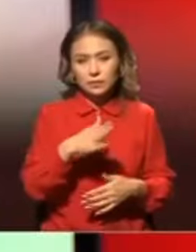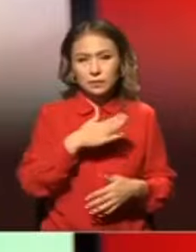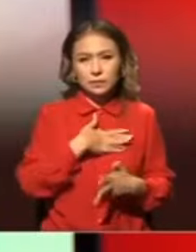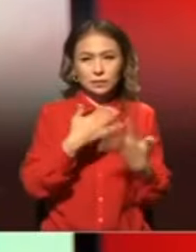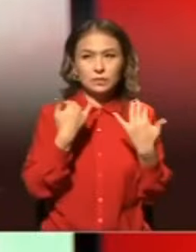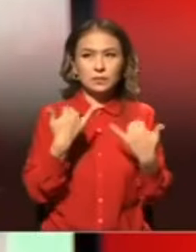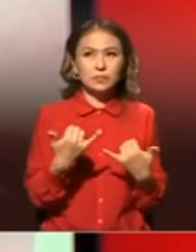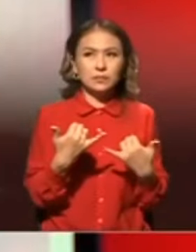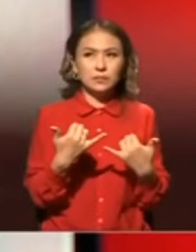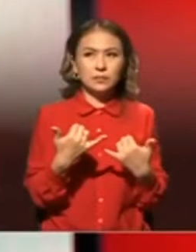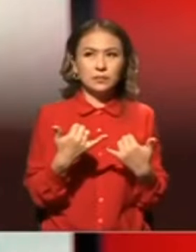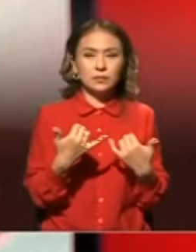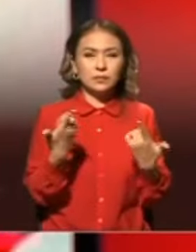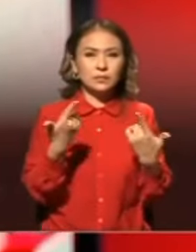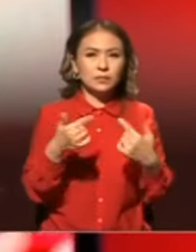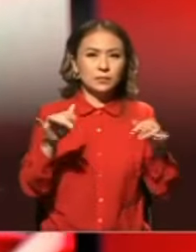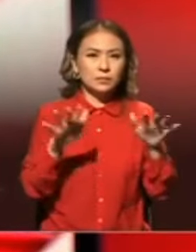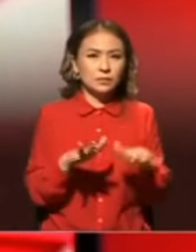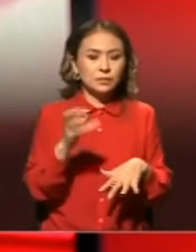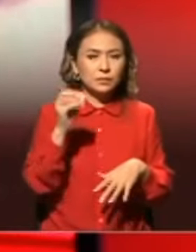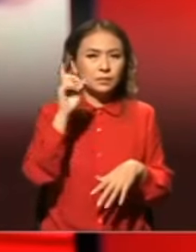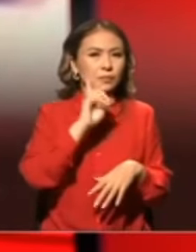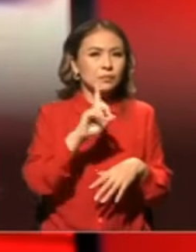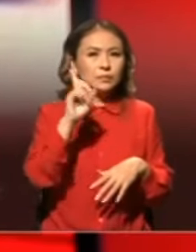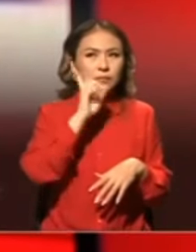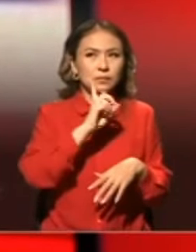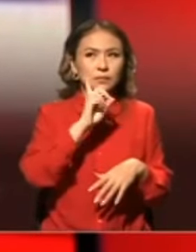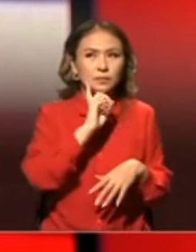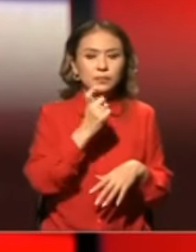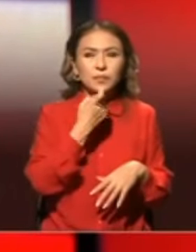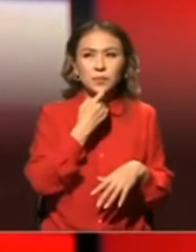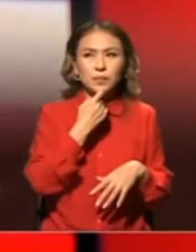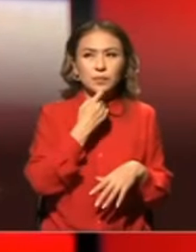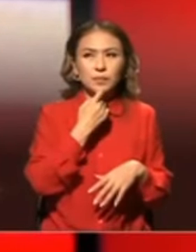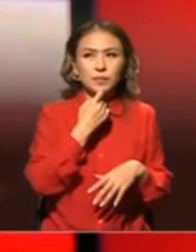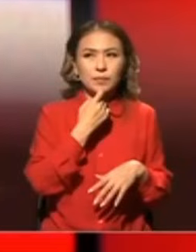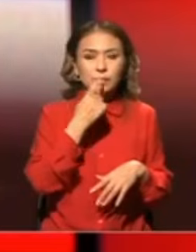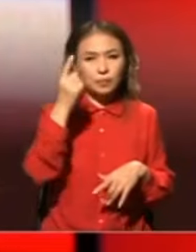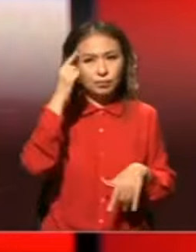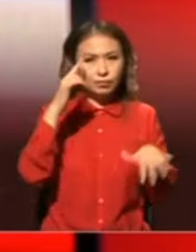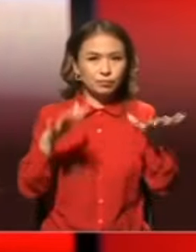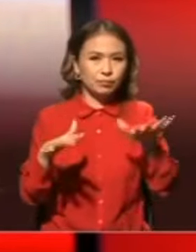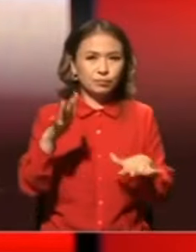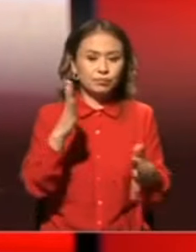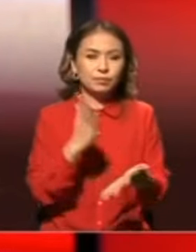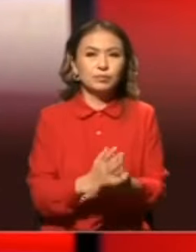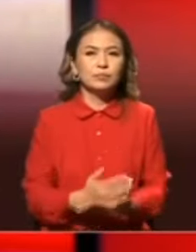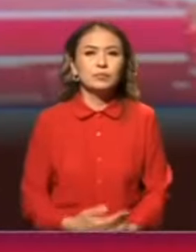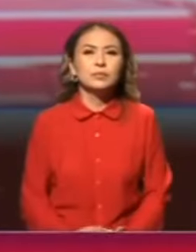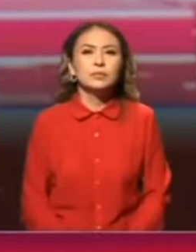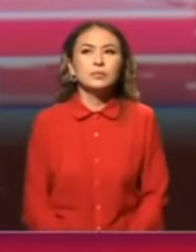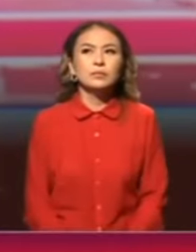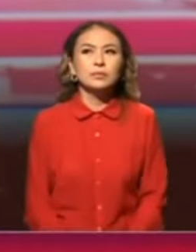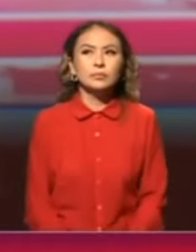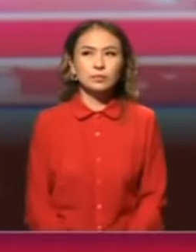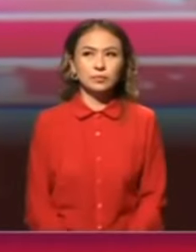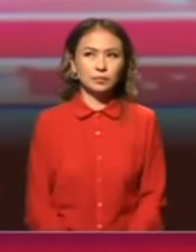қазір қай жағдайда екен, әлі менің өте күмәнім бар.